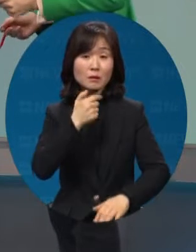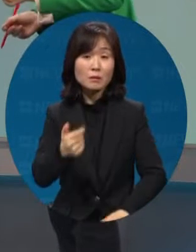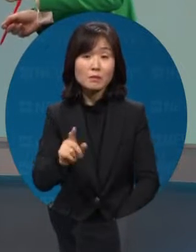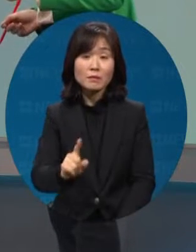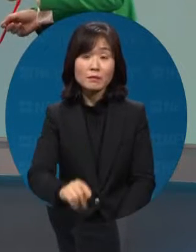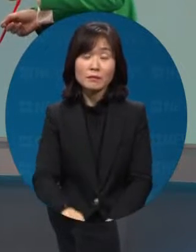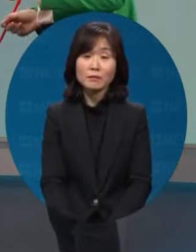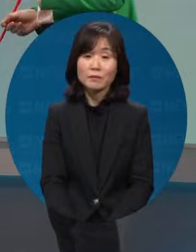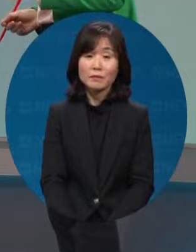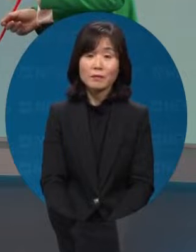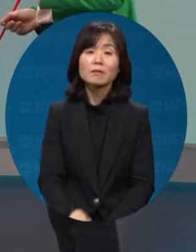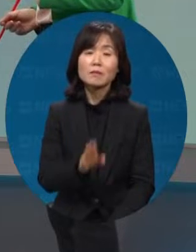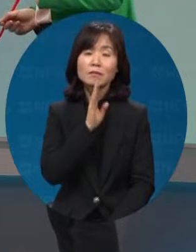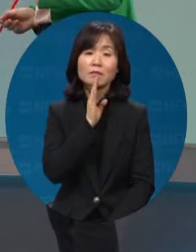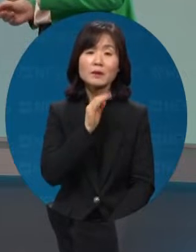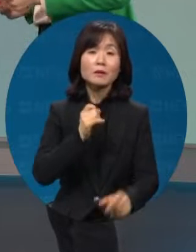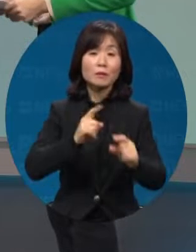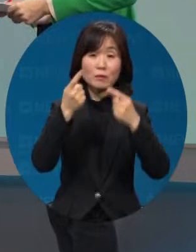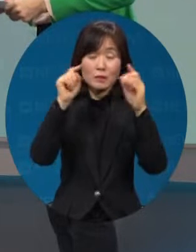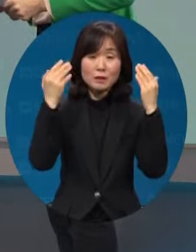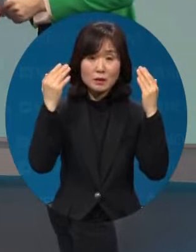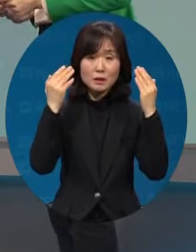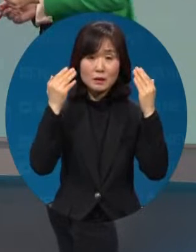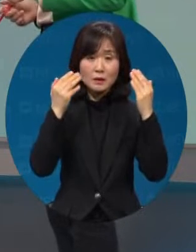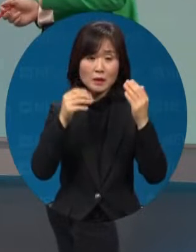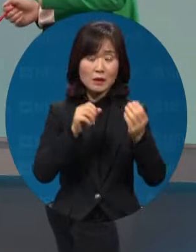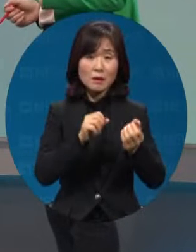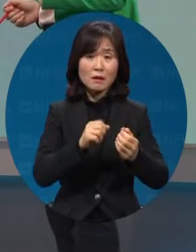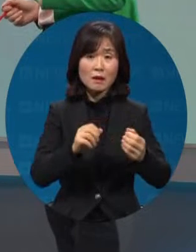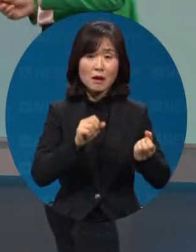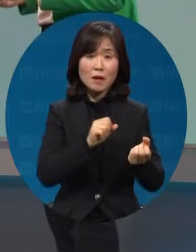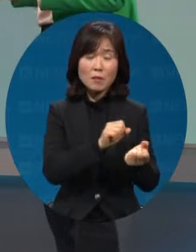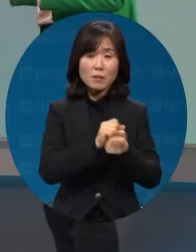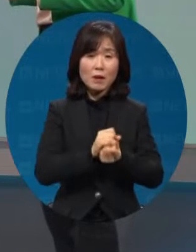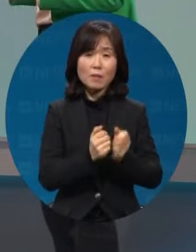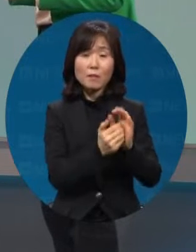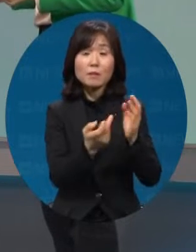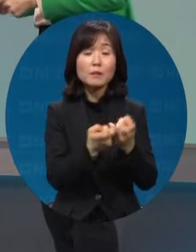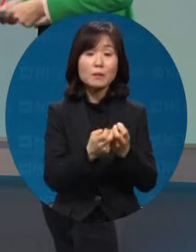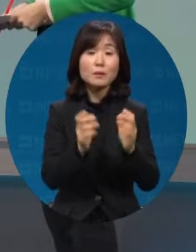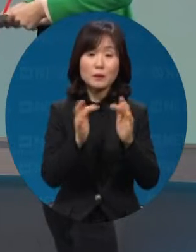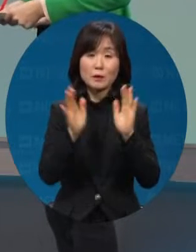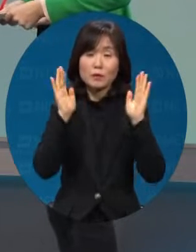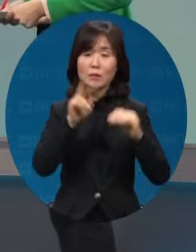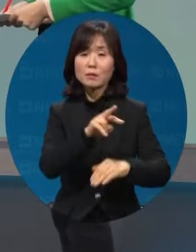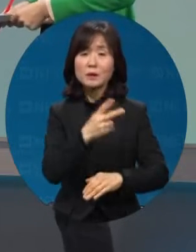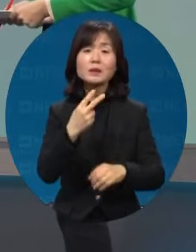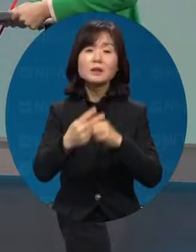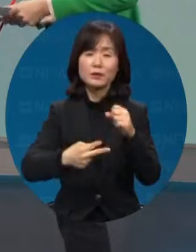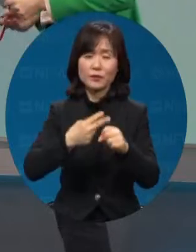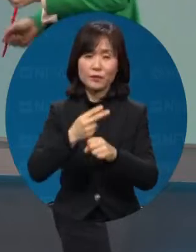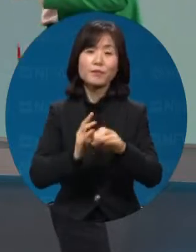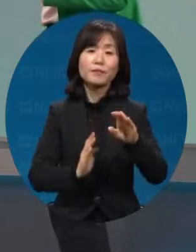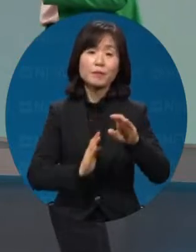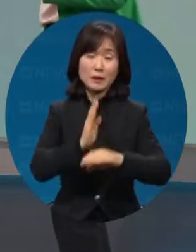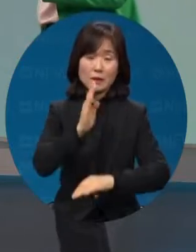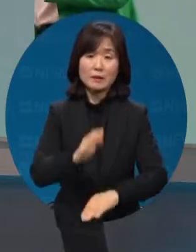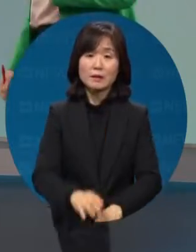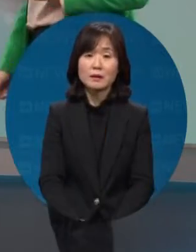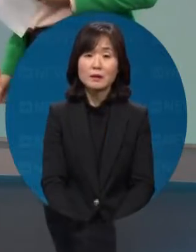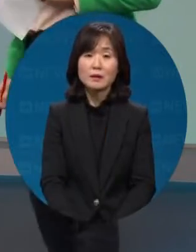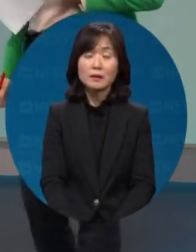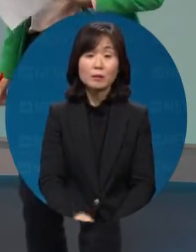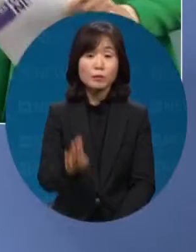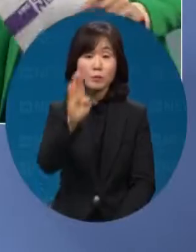아니군요. 맞습니다. 이 대다수의 대학들이 집단 감염을 막아보고자 이 온라인 수업으로 전환한 지도 벌써 2년을 넘어서고 있는데요.